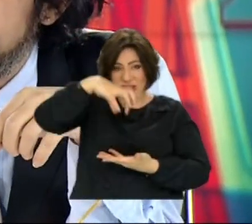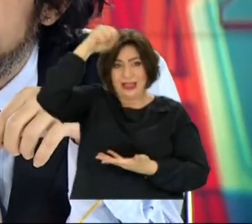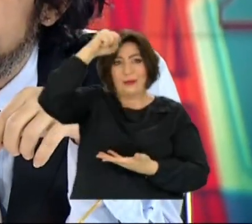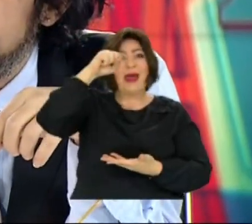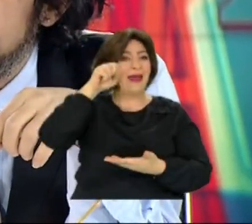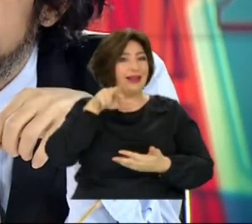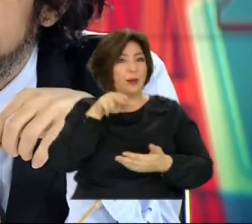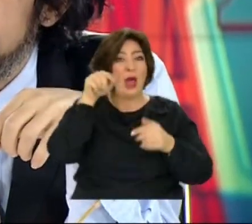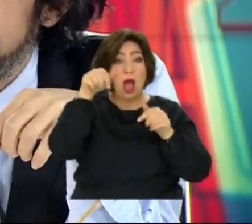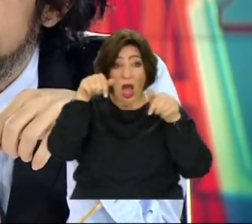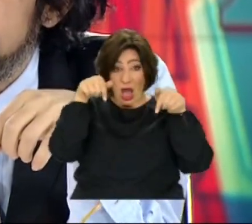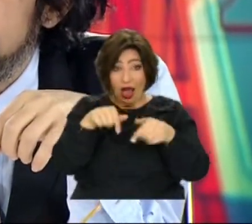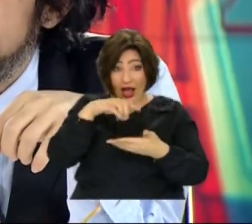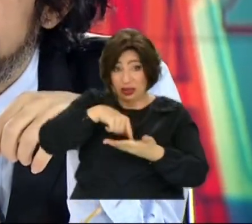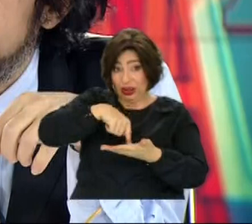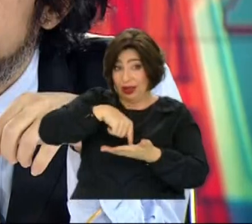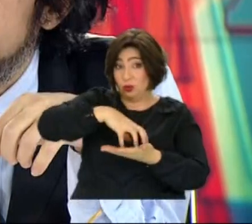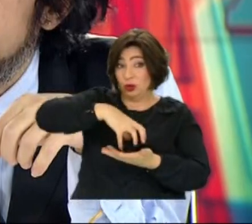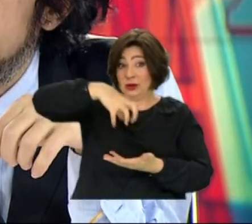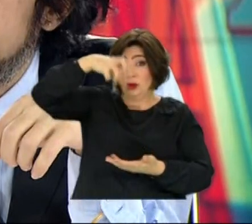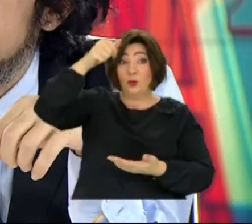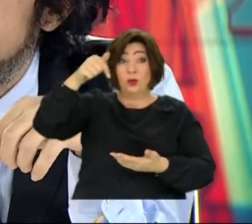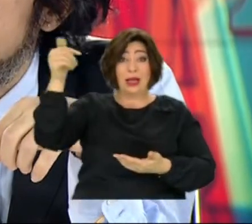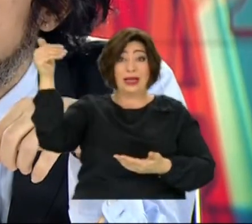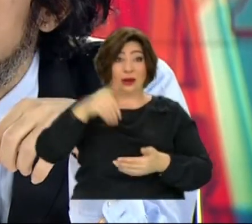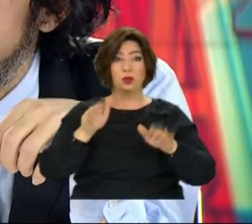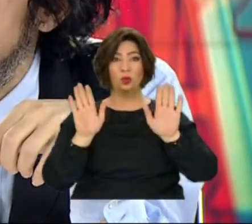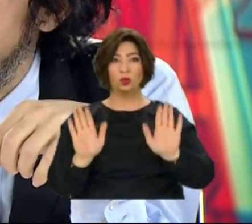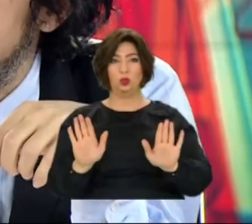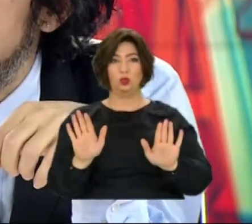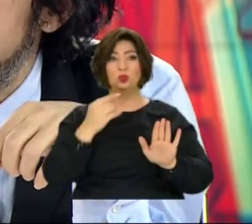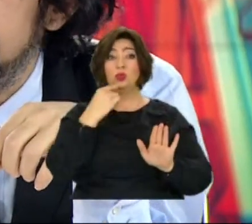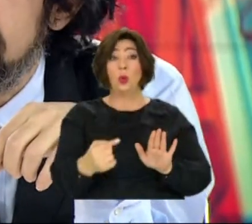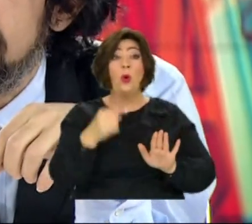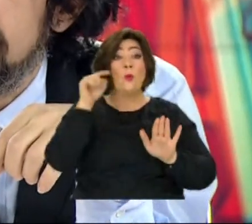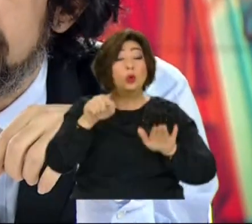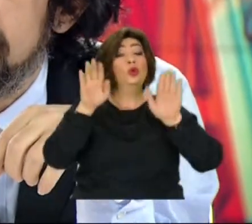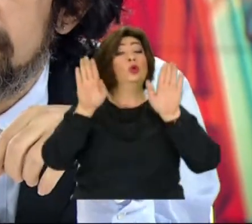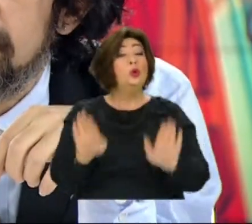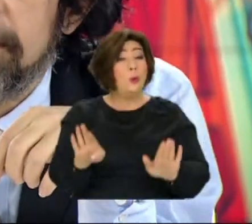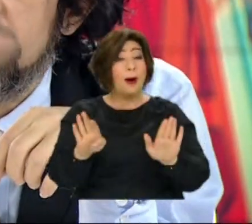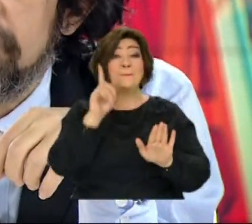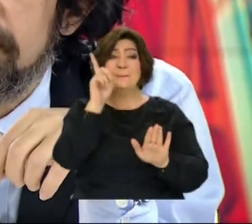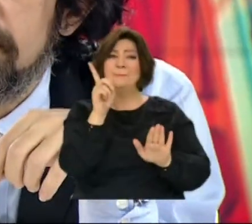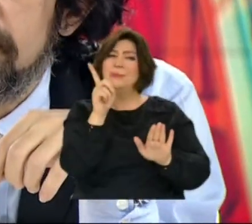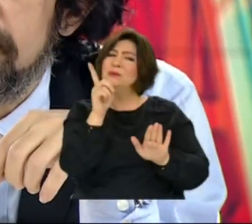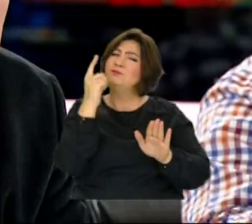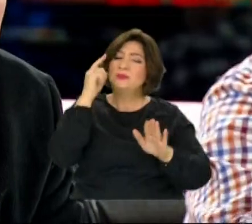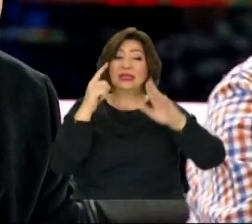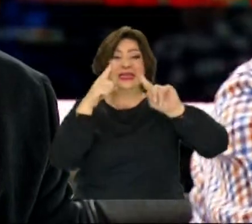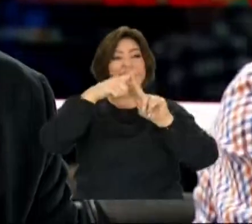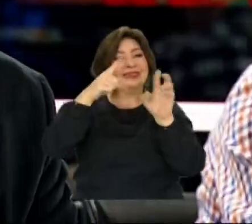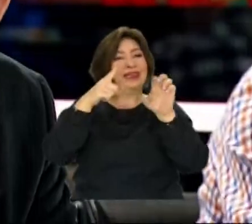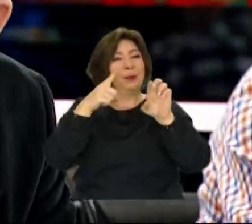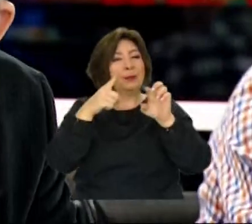ve bu yani aşağıdan yukarıya doğru bir çekilme buraya geldiği zaman durdurulur diyor. Esasında bu duruma bir parça bu tıbbi ölümü